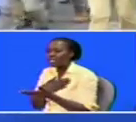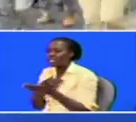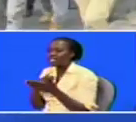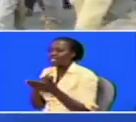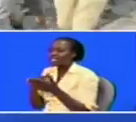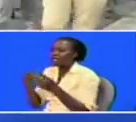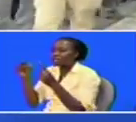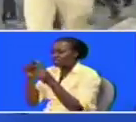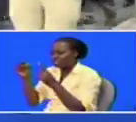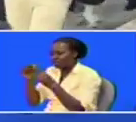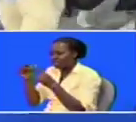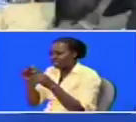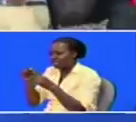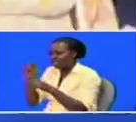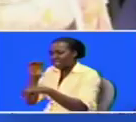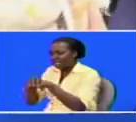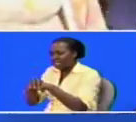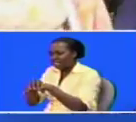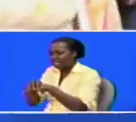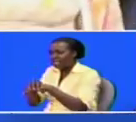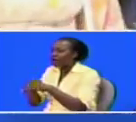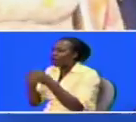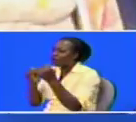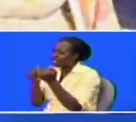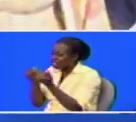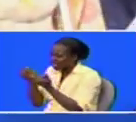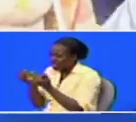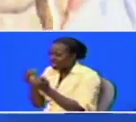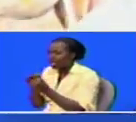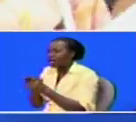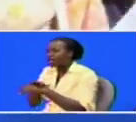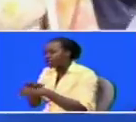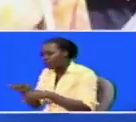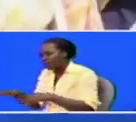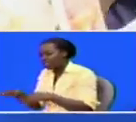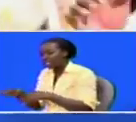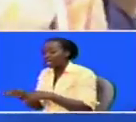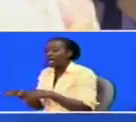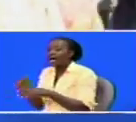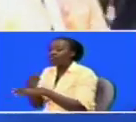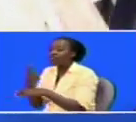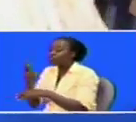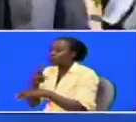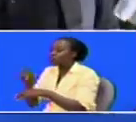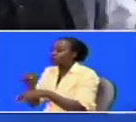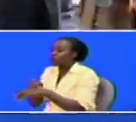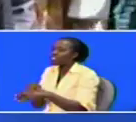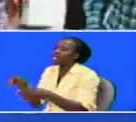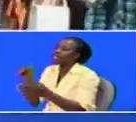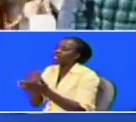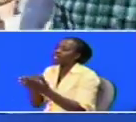tuende mkutano Ijumaa asubuhi. Baada ya masaa mawili tukapata tena arafa ikisema ule mkutano